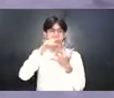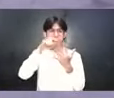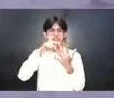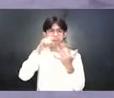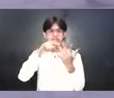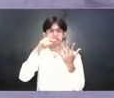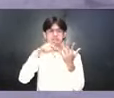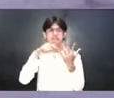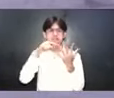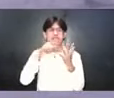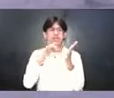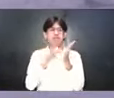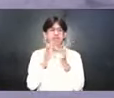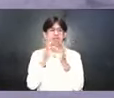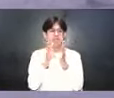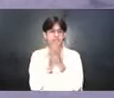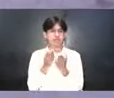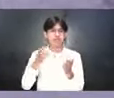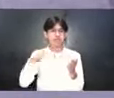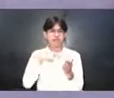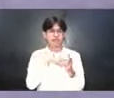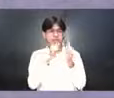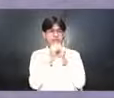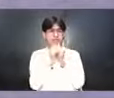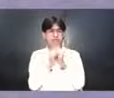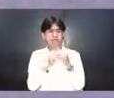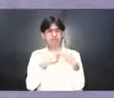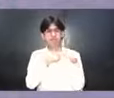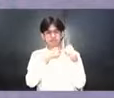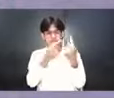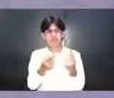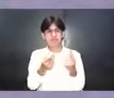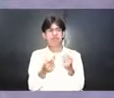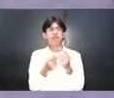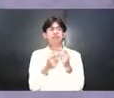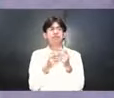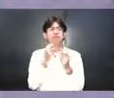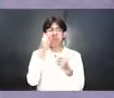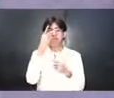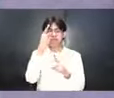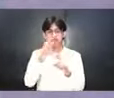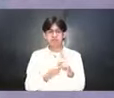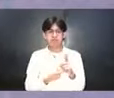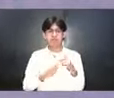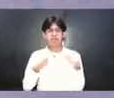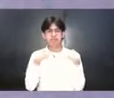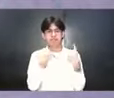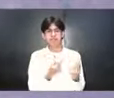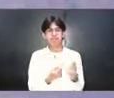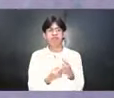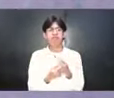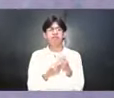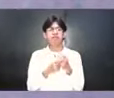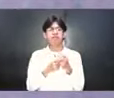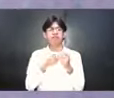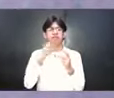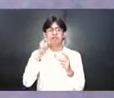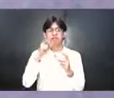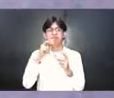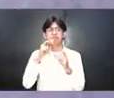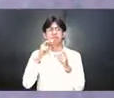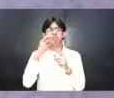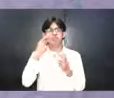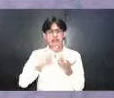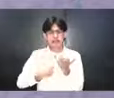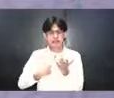Bible. Kung nakasama na namin kayo dito ng matagal, nanunood o pumupunta rito, for the last 12 months, pinag-usapan na